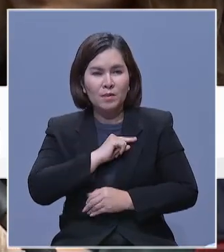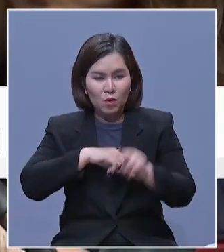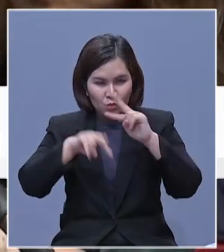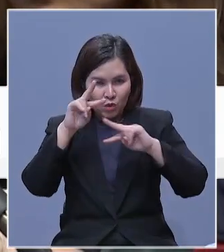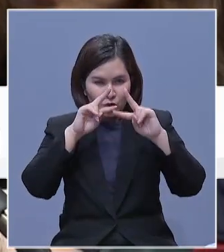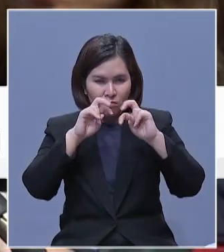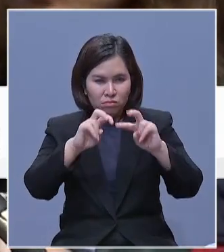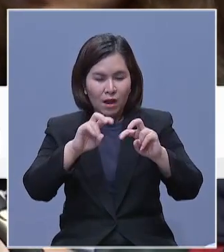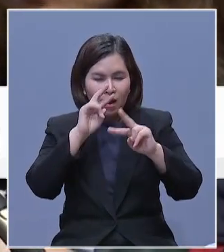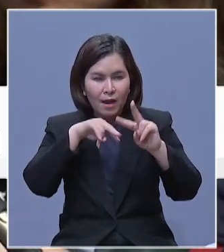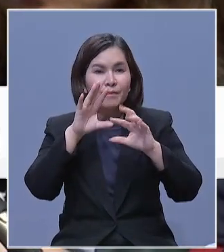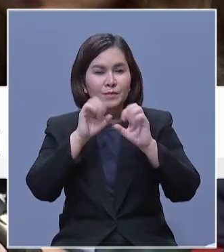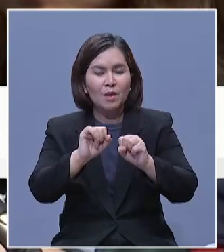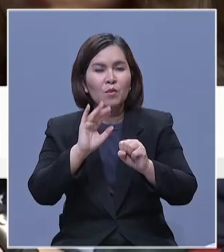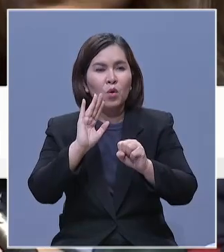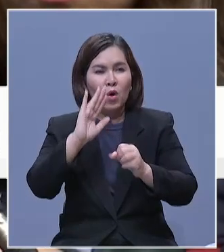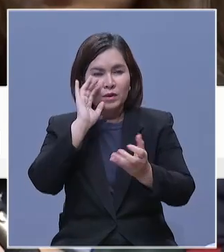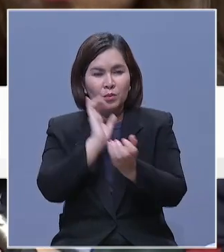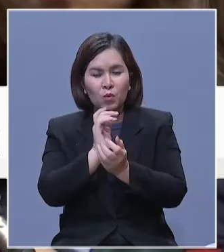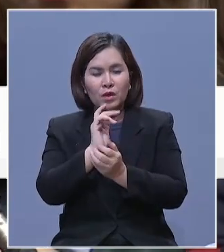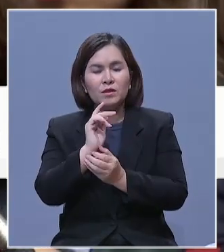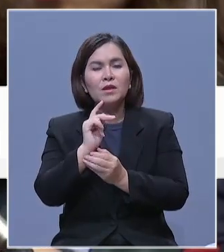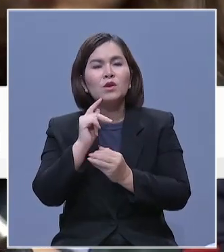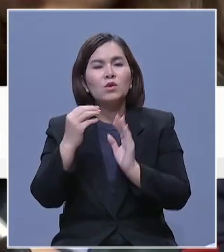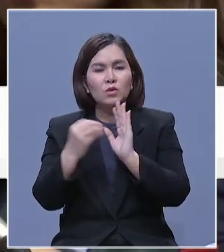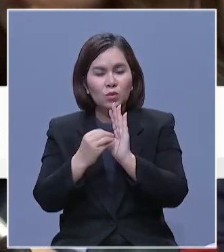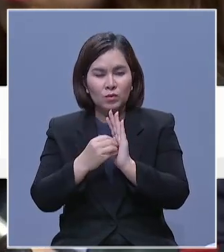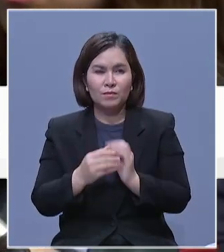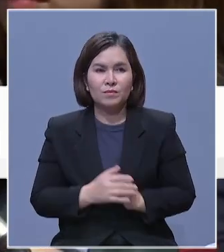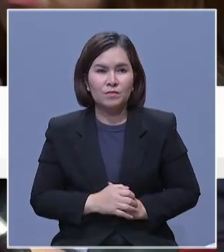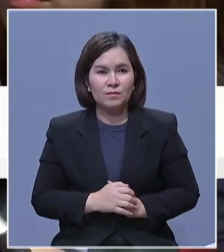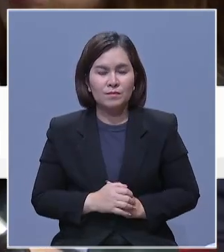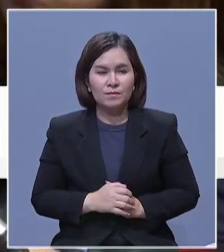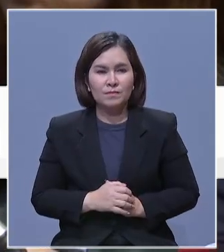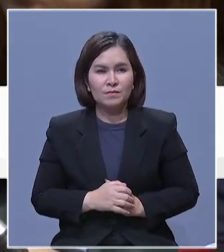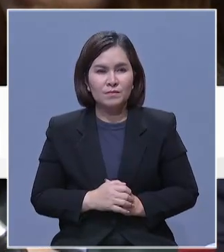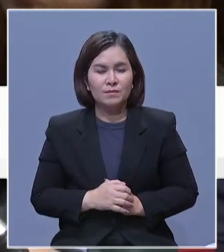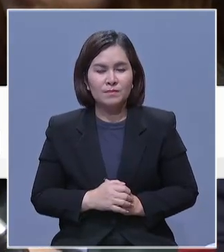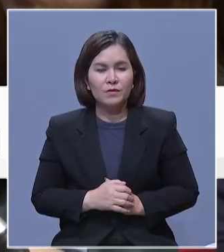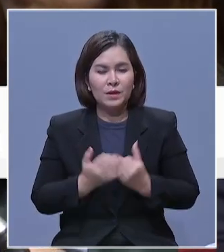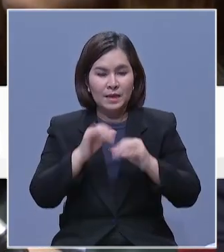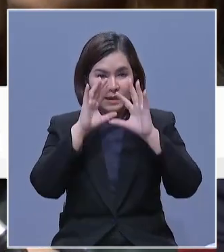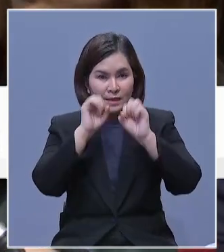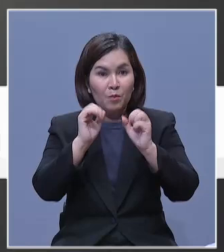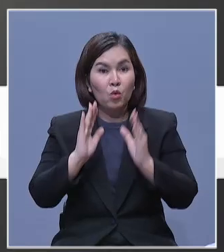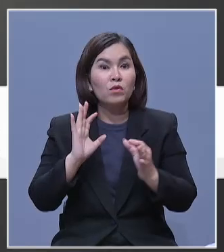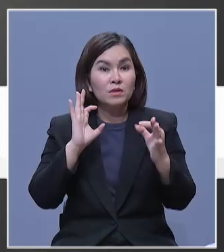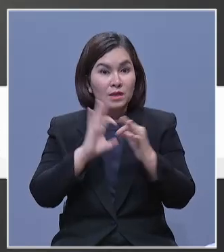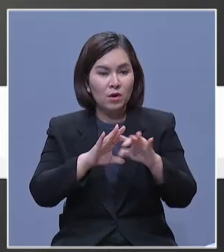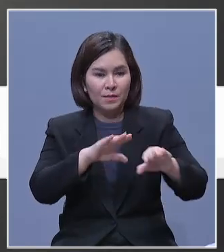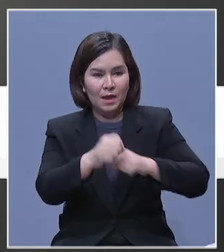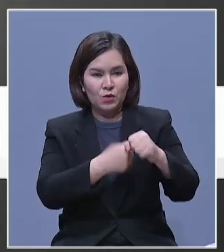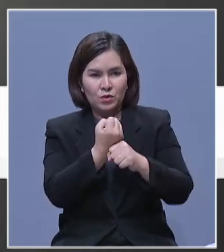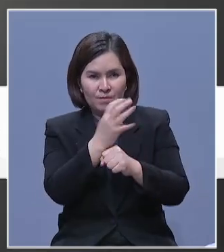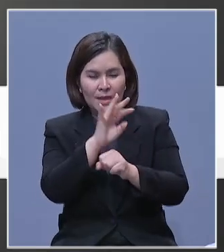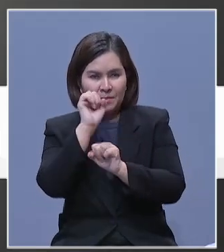บัญชาการตำรวจนครบาลท่านยืนยันแบบนี้ครับว่าวันนี้จะมีการออกหมายจับผู้ที่เกี่ยวข้องกับเด็กอายุ 14ปี